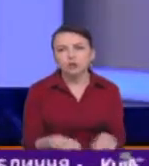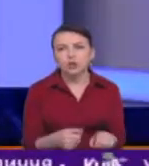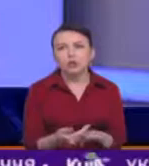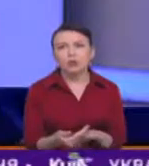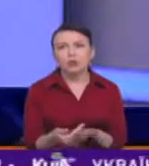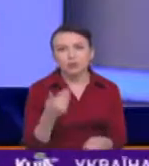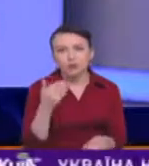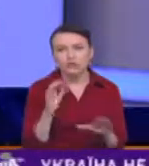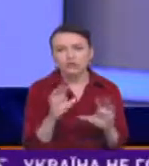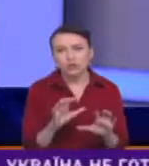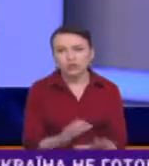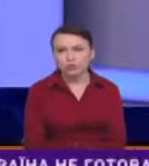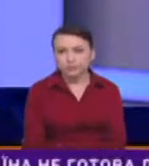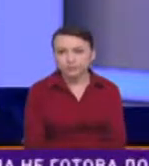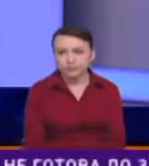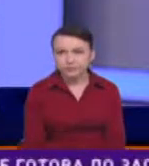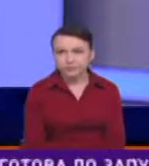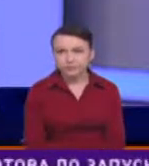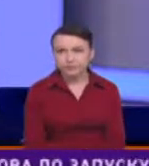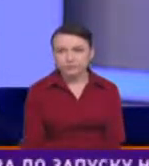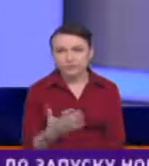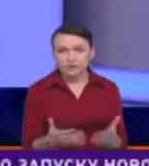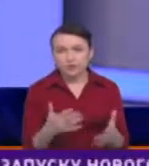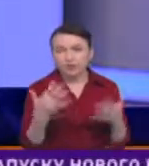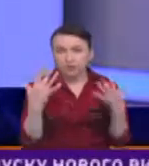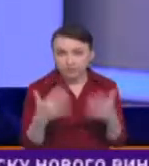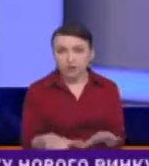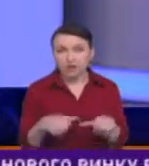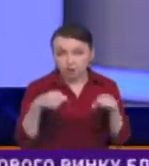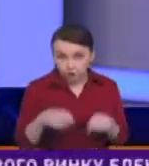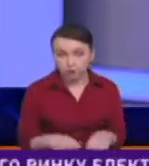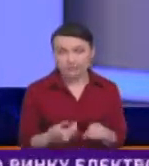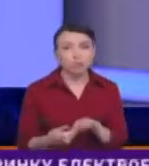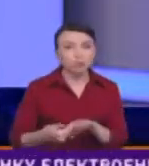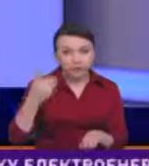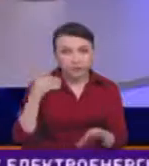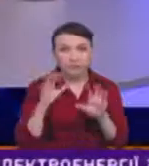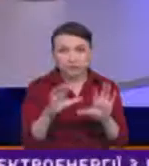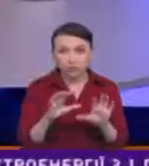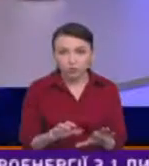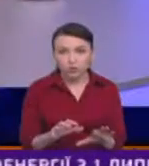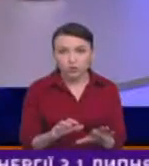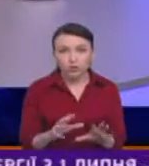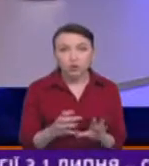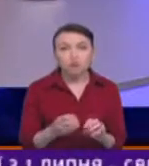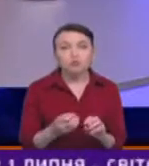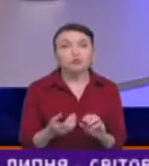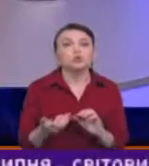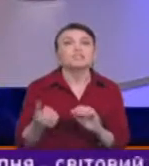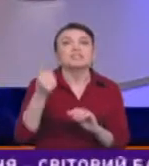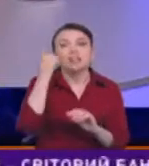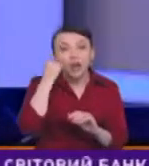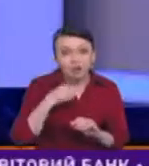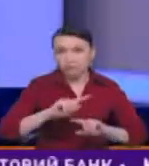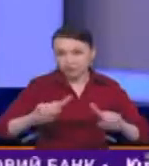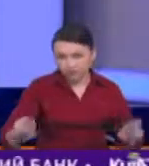попередній закон. А якщо це вказівка, що втратив чинність попередній закон, тобто норма скасовується, то той закон реанімується. І,